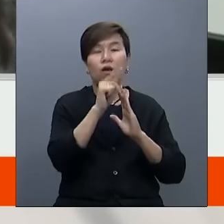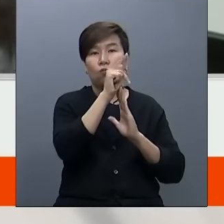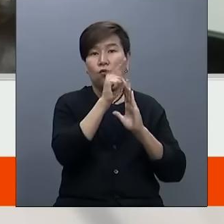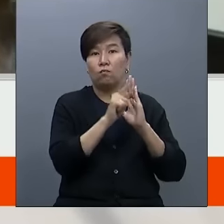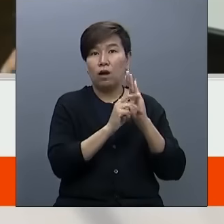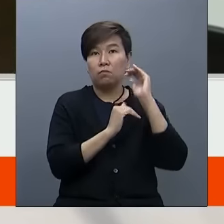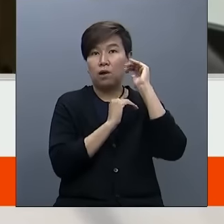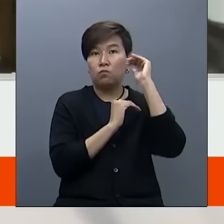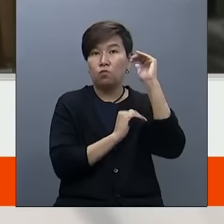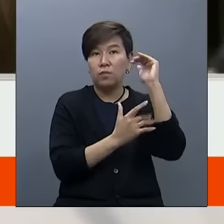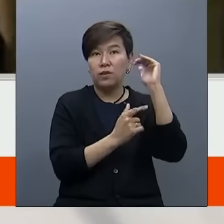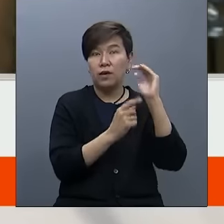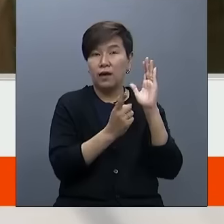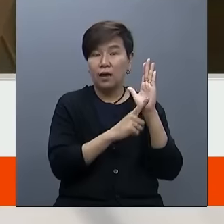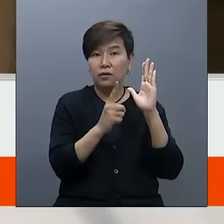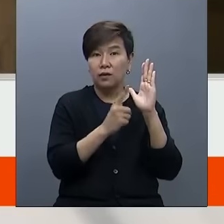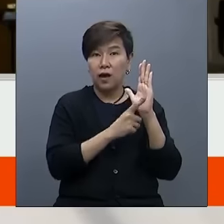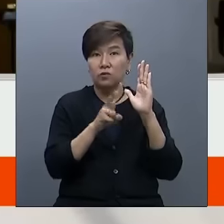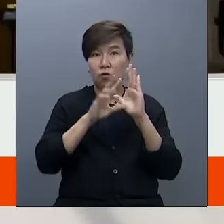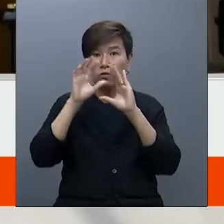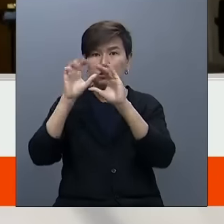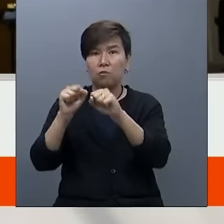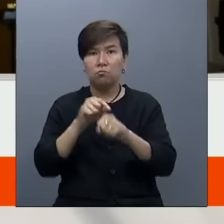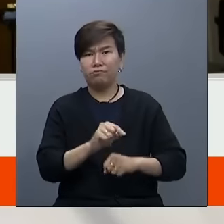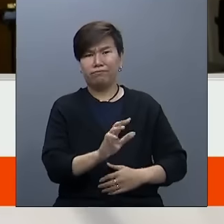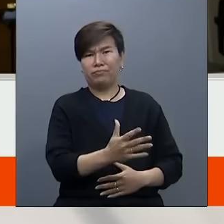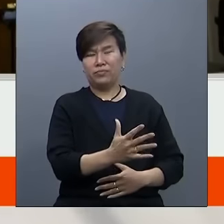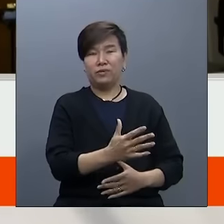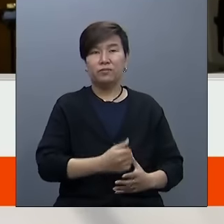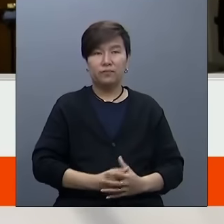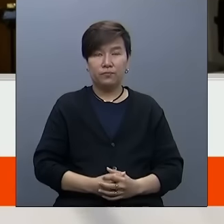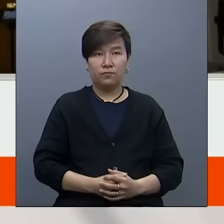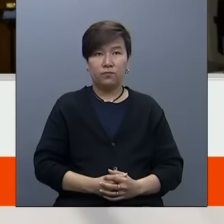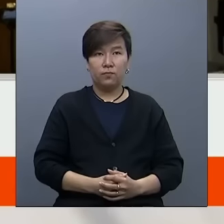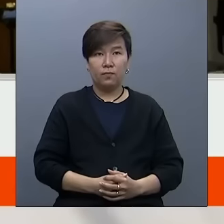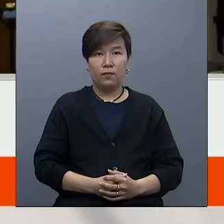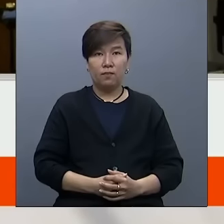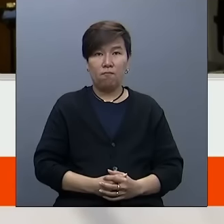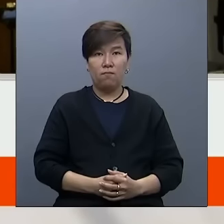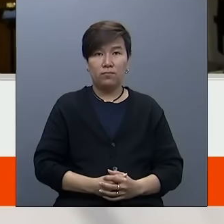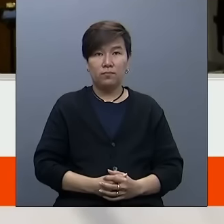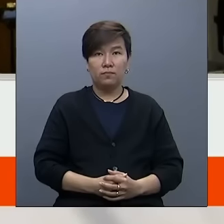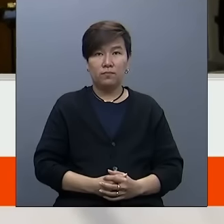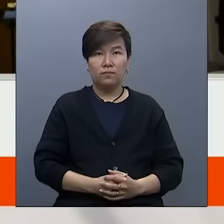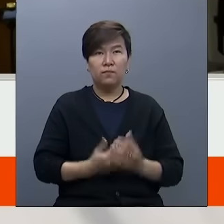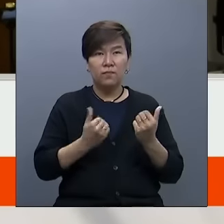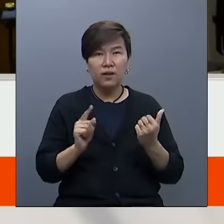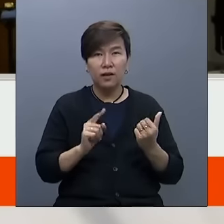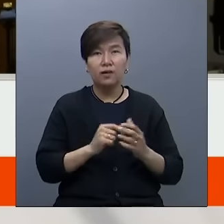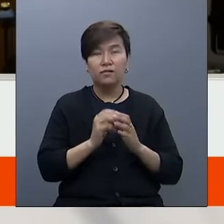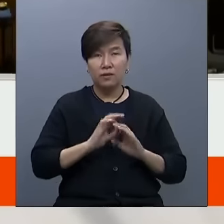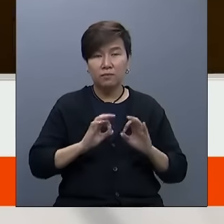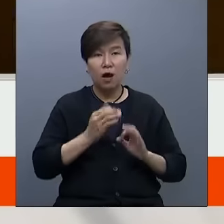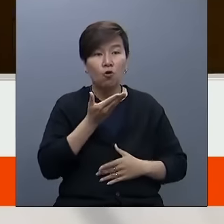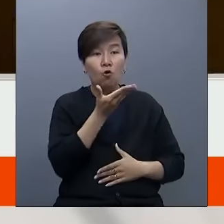ว่าต้องออกหมายเรียก2ครั้งแล้วถึงไปออกหมายจับคือแบบนี้ฮะเท่าที่เราทราบเนี่ยการกระทำเรื่องนี้ก็มีการไปขอหมายจับถูกไ